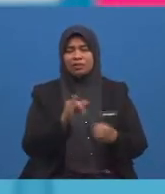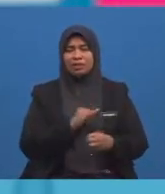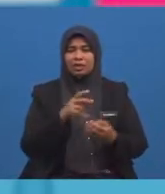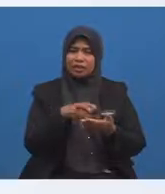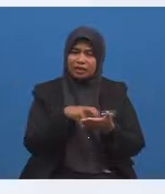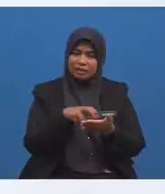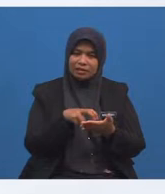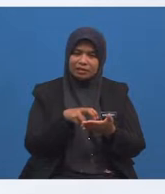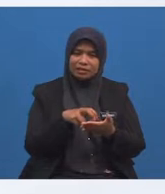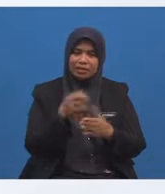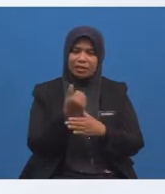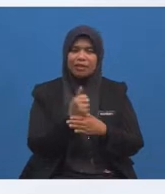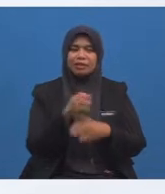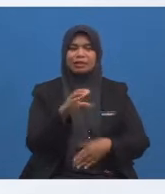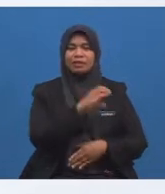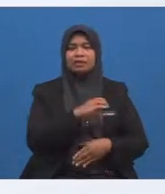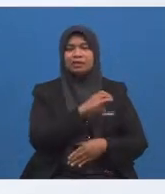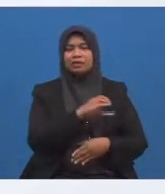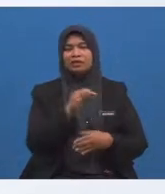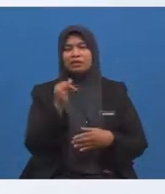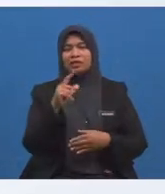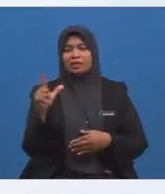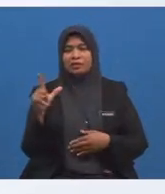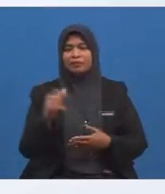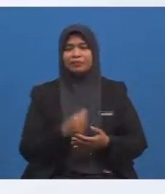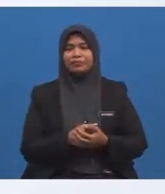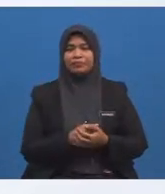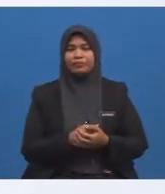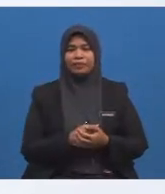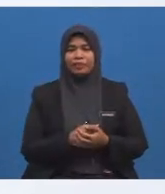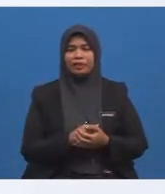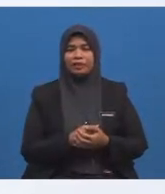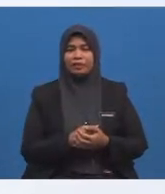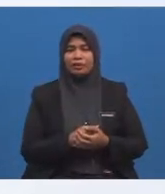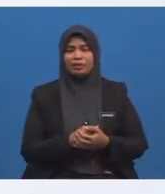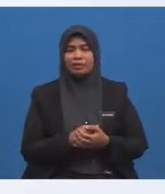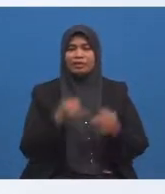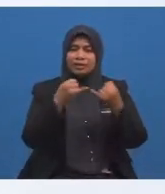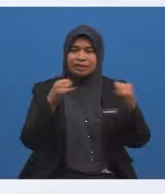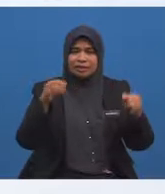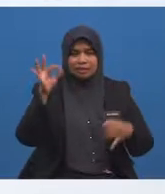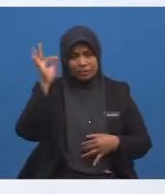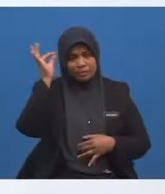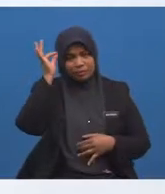kaji. Antara ciri-ciri yang hendak diperhatikan di sini ialah